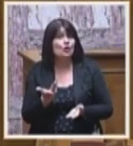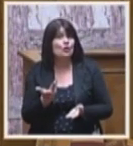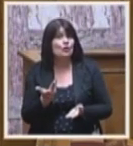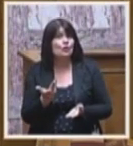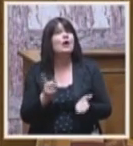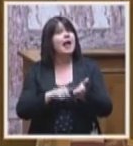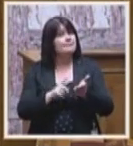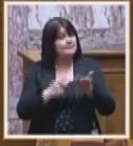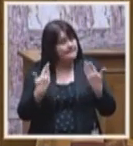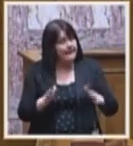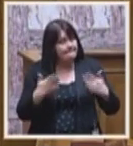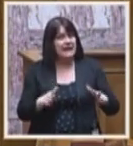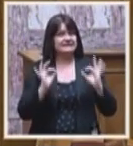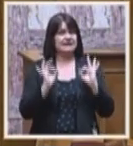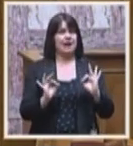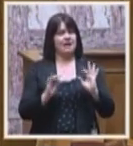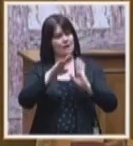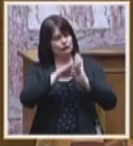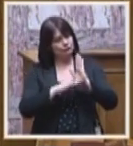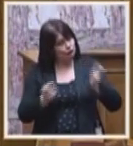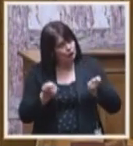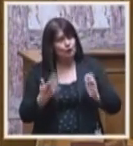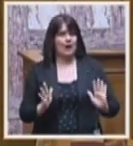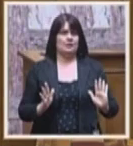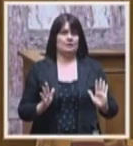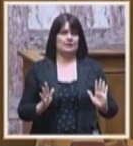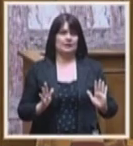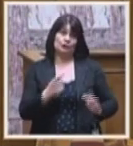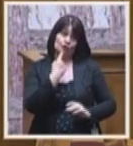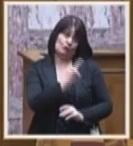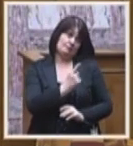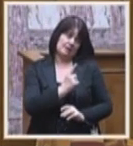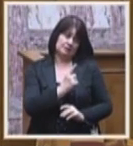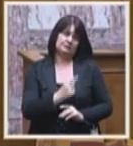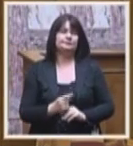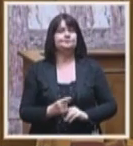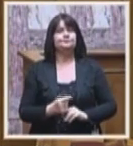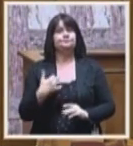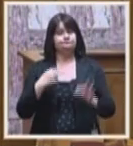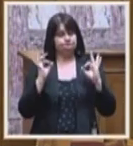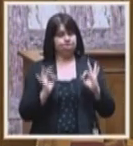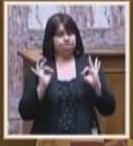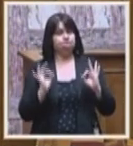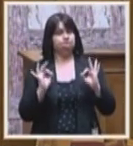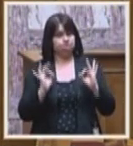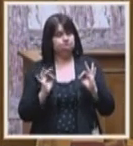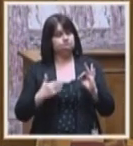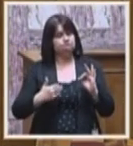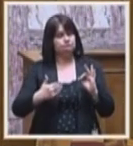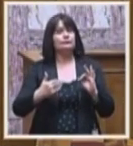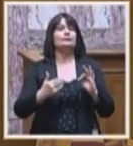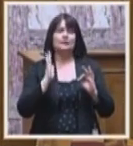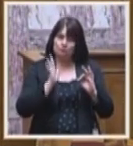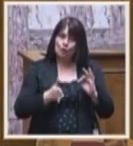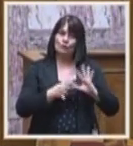αυτό που έπρεπε, με συνέπεια. Και αυτή η αξιοπιστία, αγαπητοί συνάδελφοι, μας επιτρέπει να